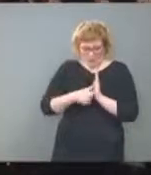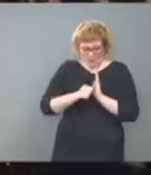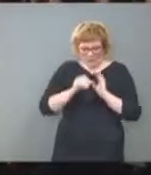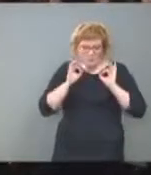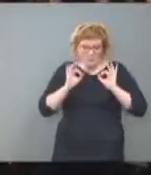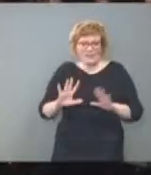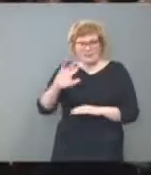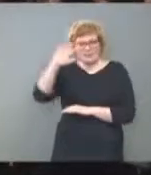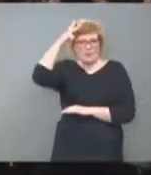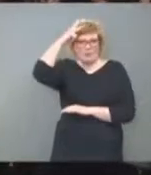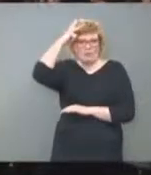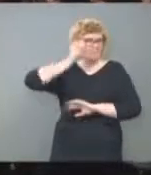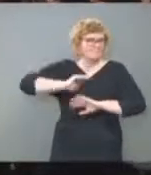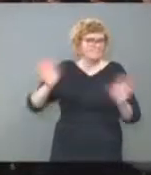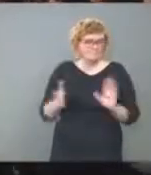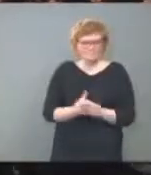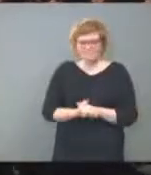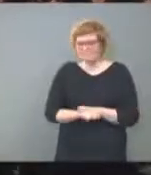les garçons,